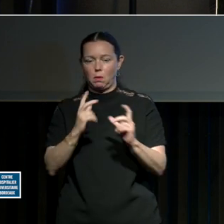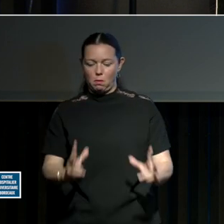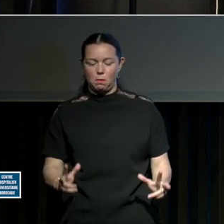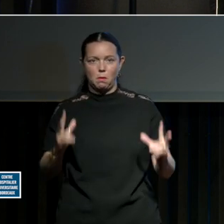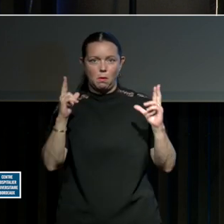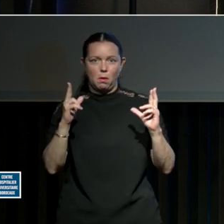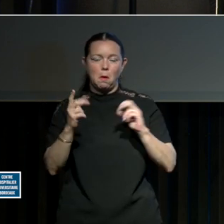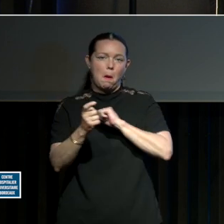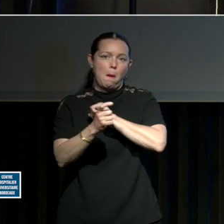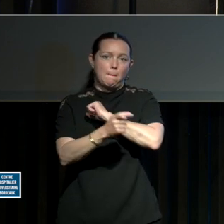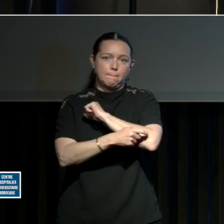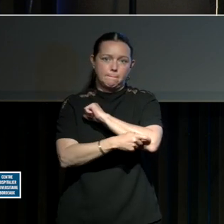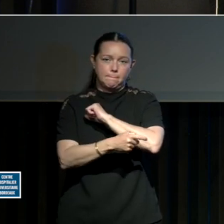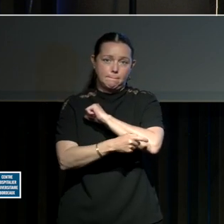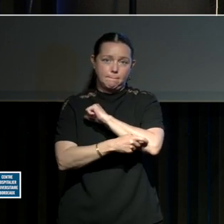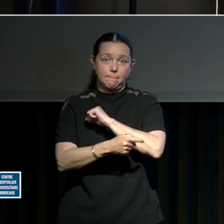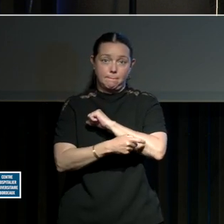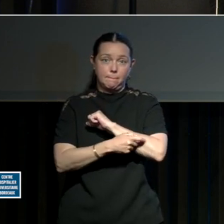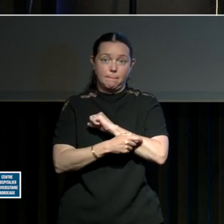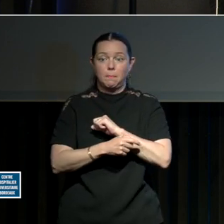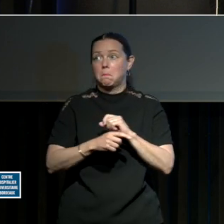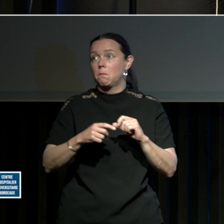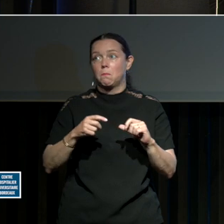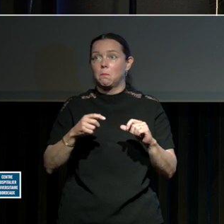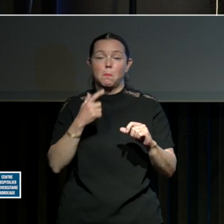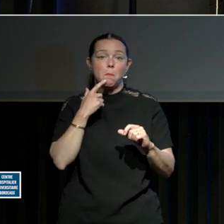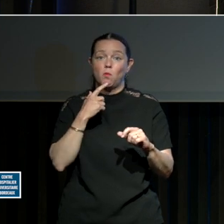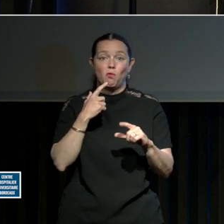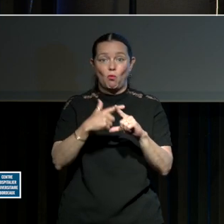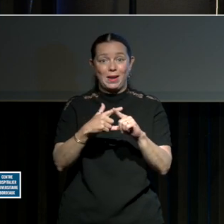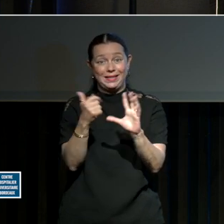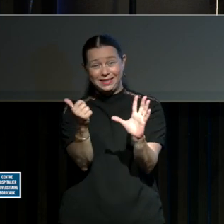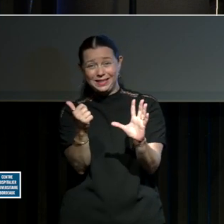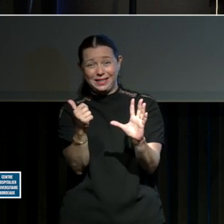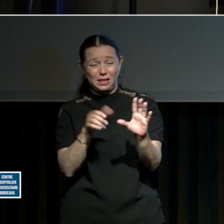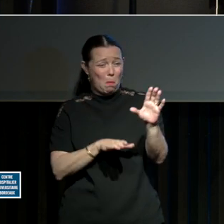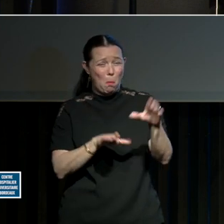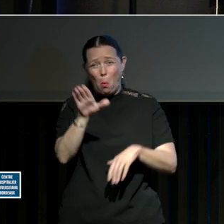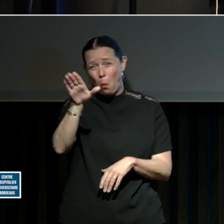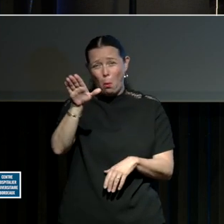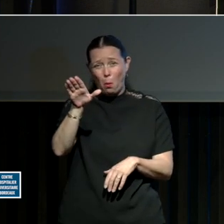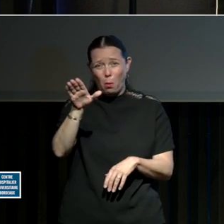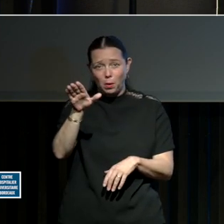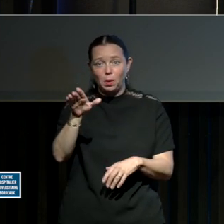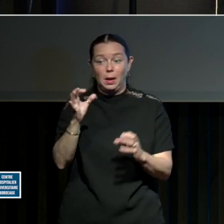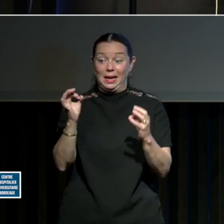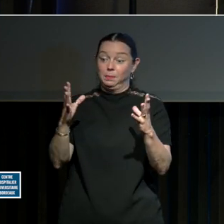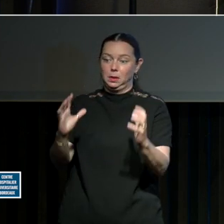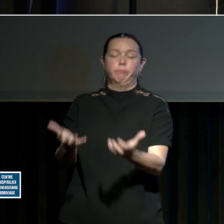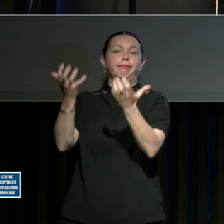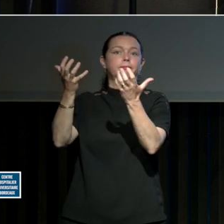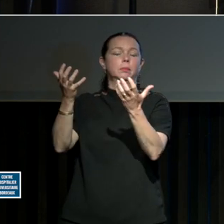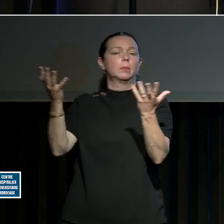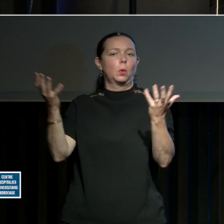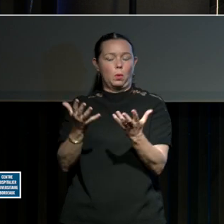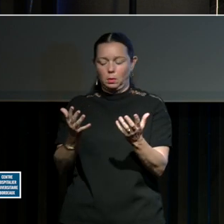de l'addiction va être multipliée de manière considérable, quasiment par un facteur 6, et ce qui effectivement reflète que